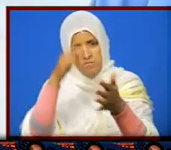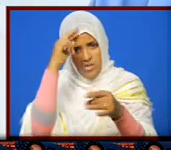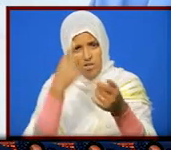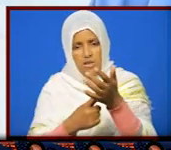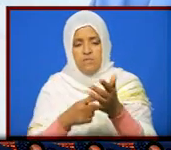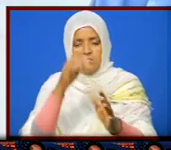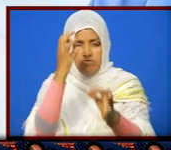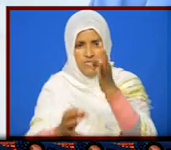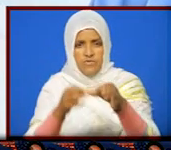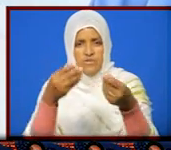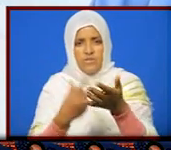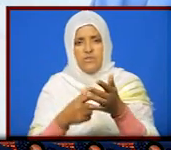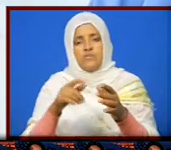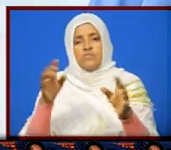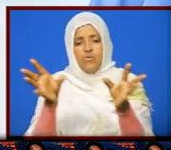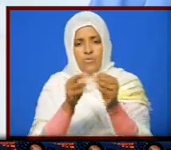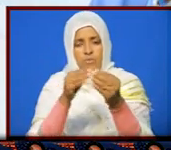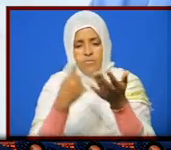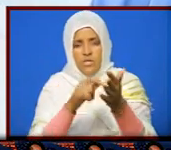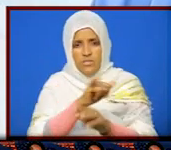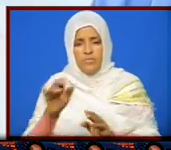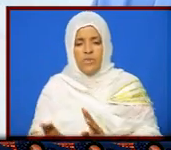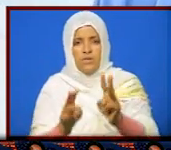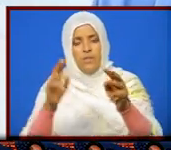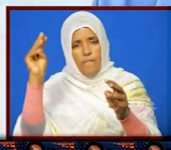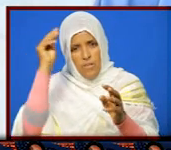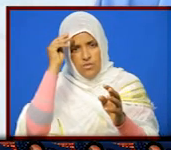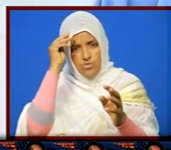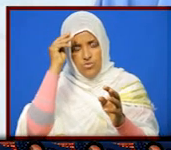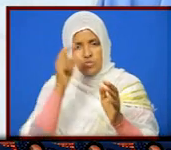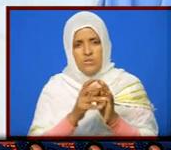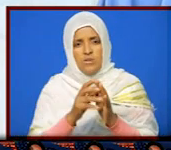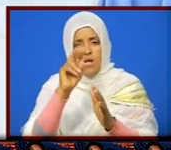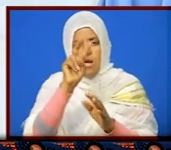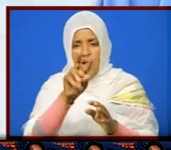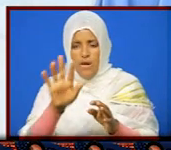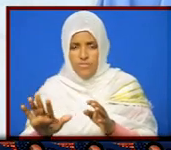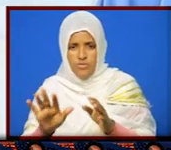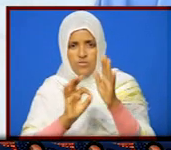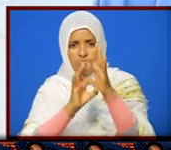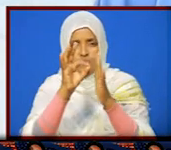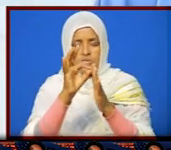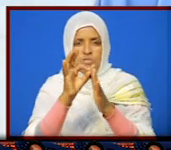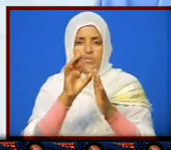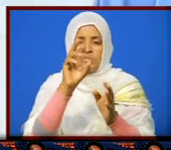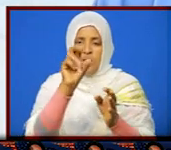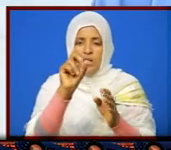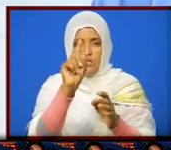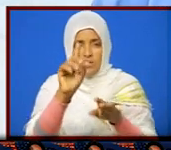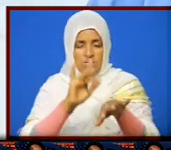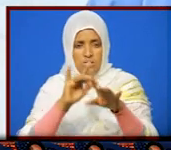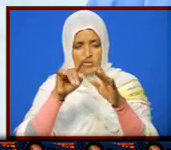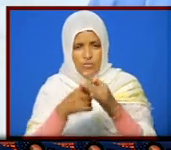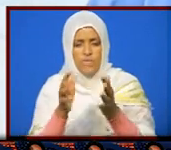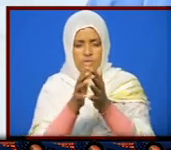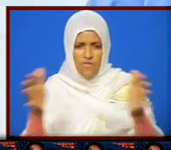ትንሣኤ ዘጉባኤ የሚከናወነው በእንደዚህ አይነት መንገድ ነው። ማቴዎስ 25 ከቁጥር